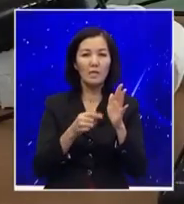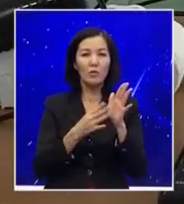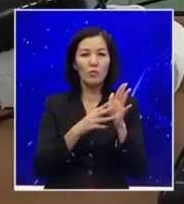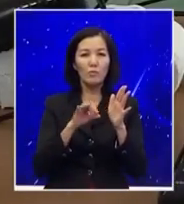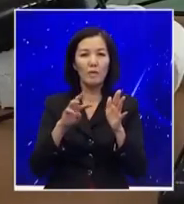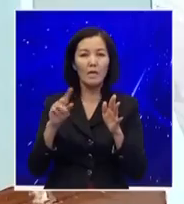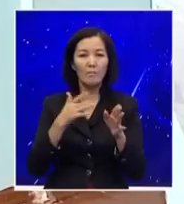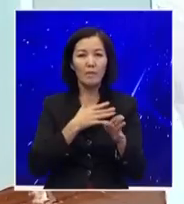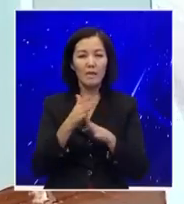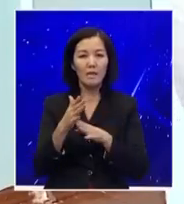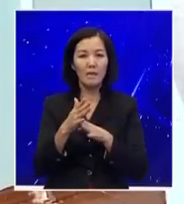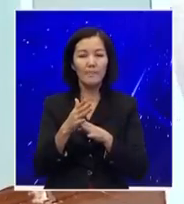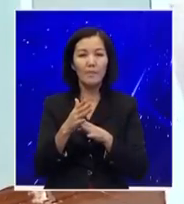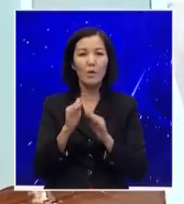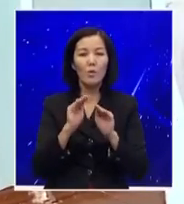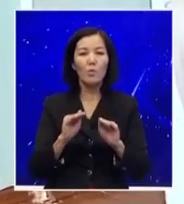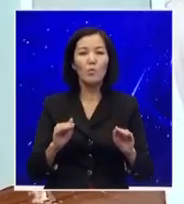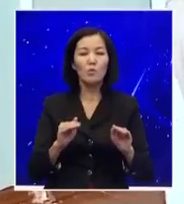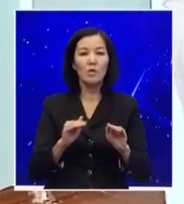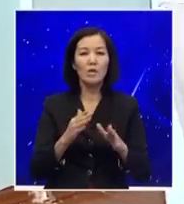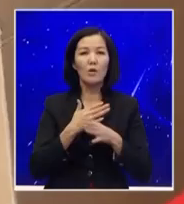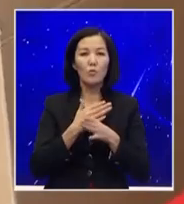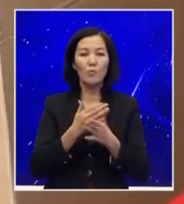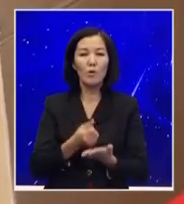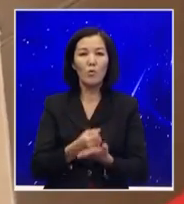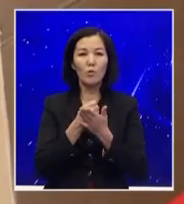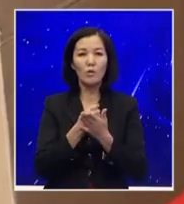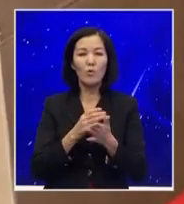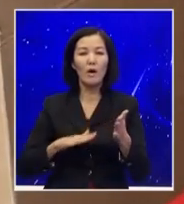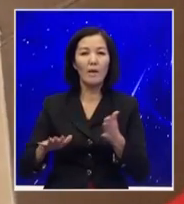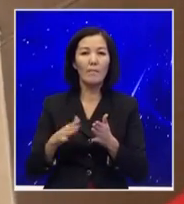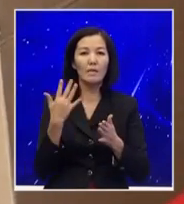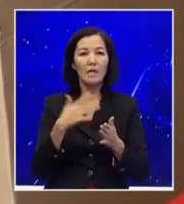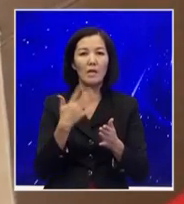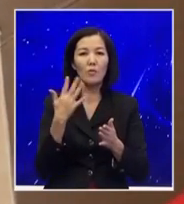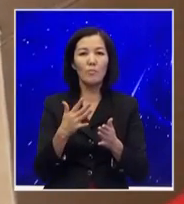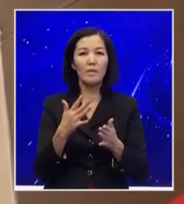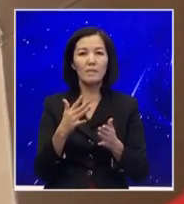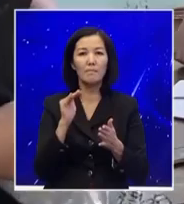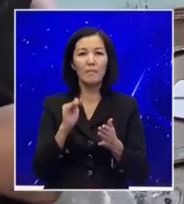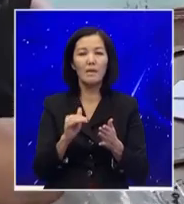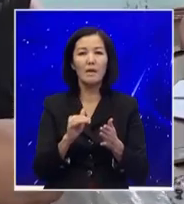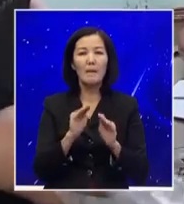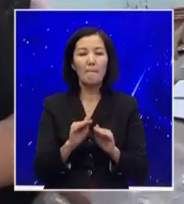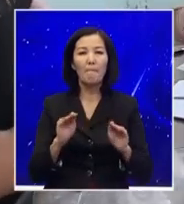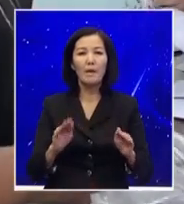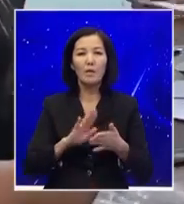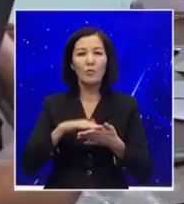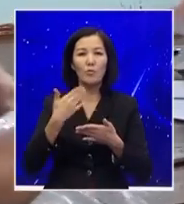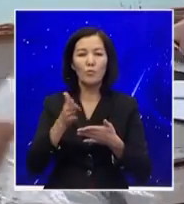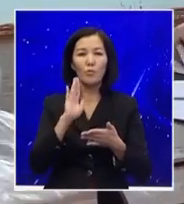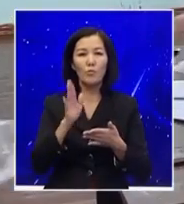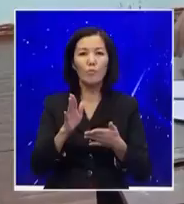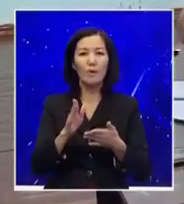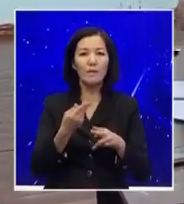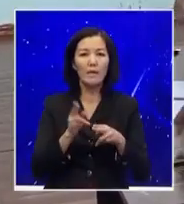8,9 миллиард берілді. Қызығын оқушылар көріп жатыр. Аймақта биыл 75 мыңнан аса бала ноутбукты болмақ.